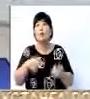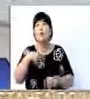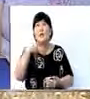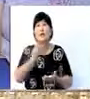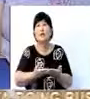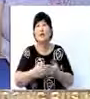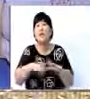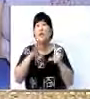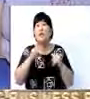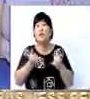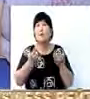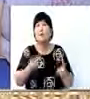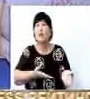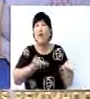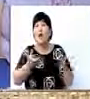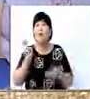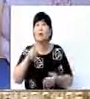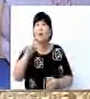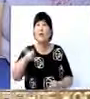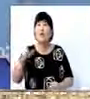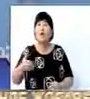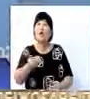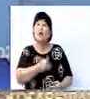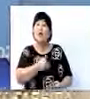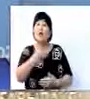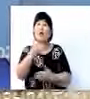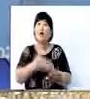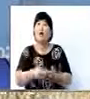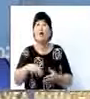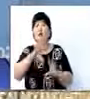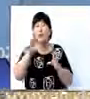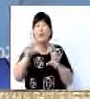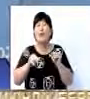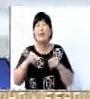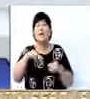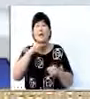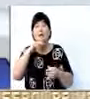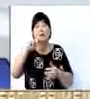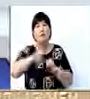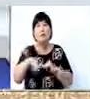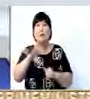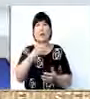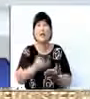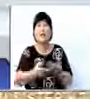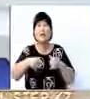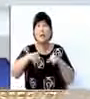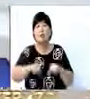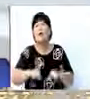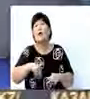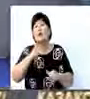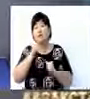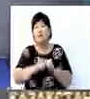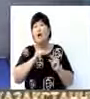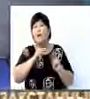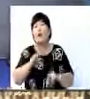жеткізді. Жалпы бұл күні қабылдауға келген тұрғындардың талап тілегі мен ұсыныстары ескерусіз қалмады. Барлық мәселенің шешілуі жіті